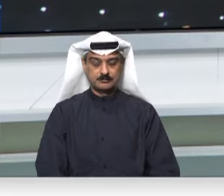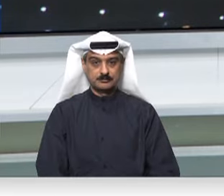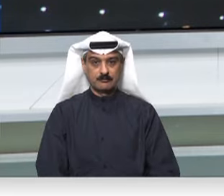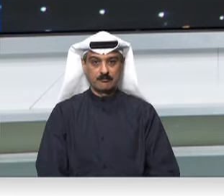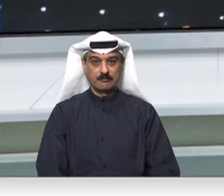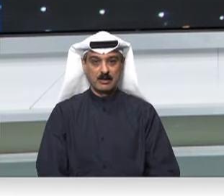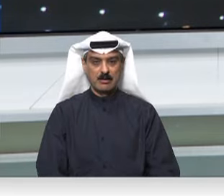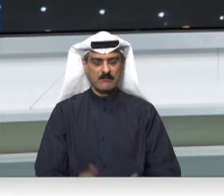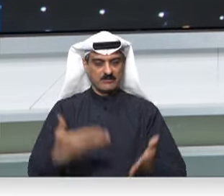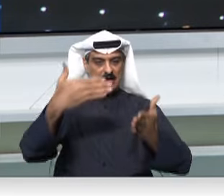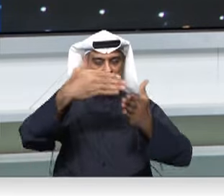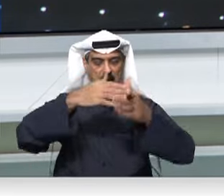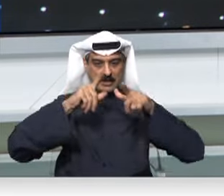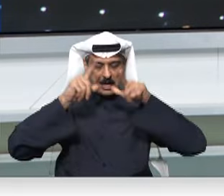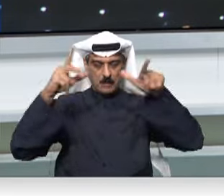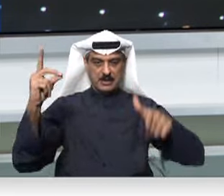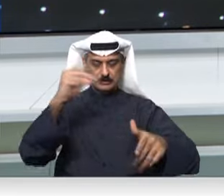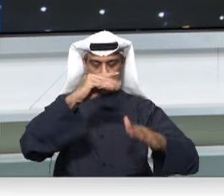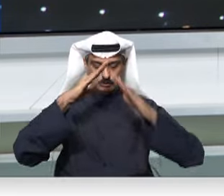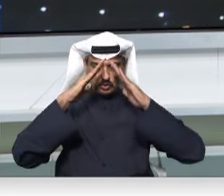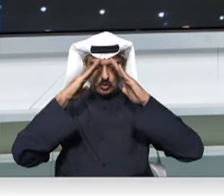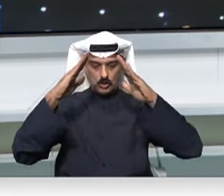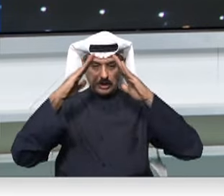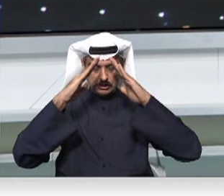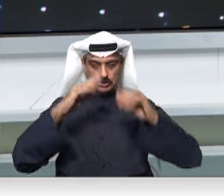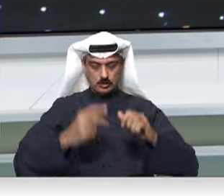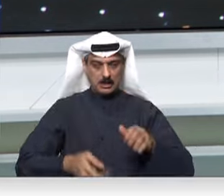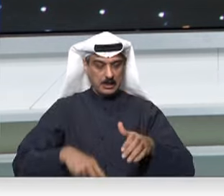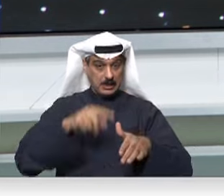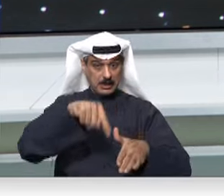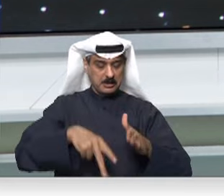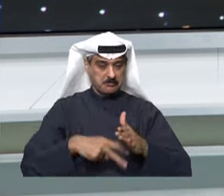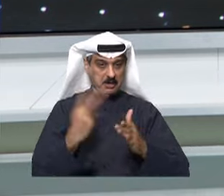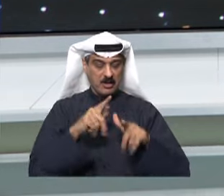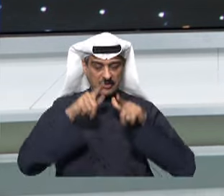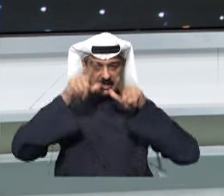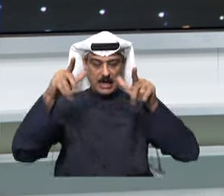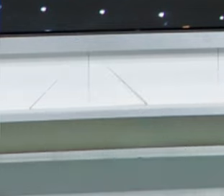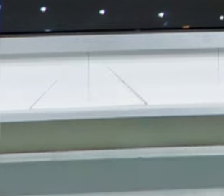إلى هنا تنتهي نشرتنا الجوية، شكرا على حسن المتابعة، والآن ننتقل إلى الزملاء في الاستديو.